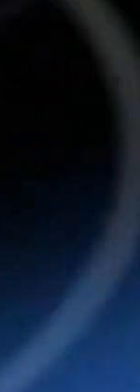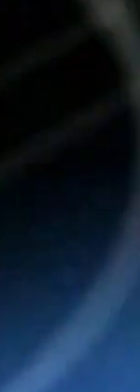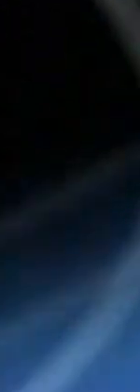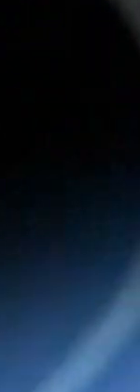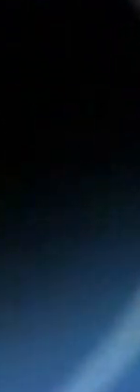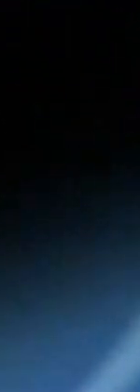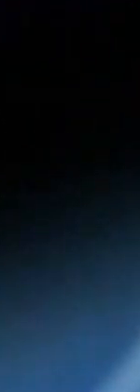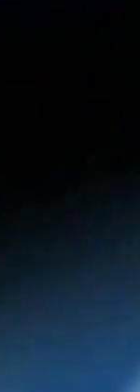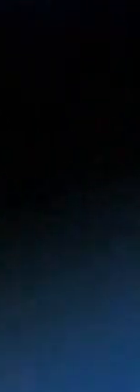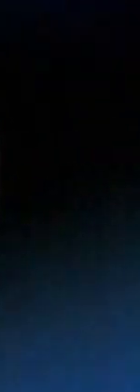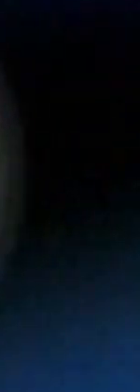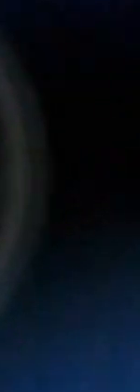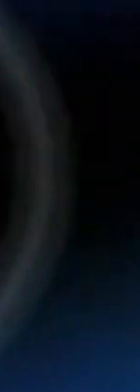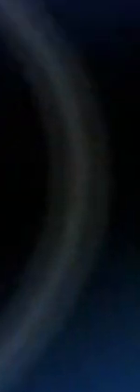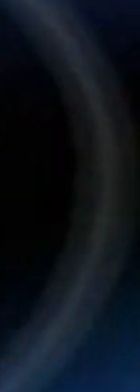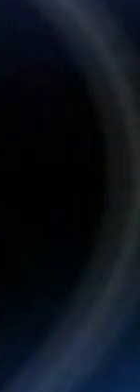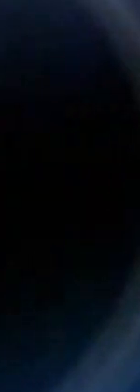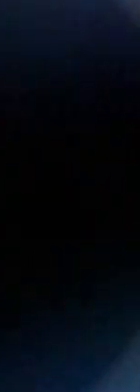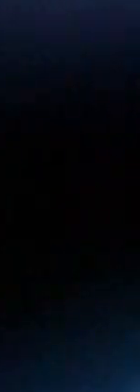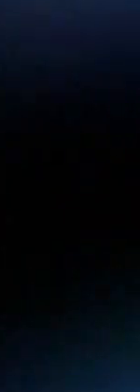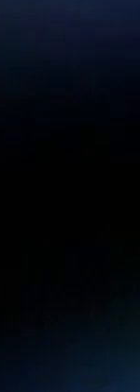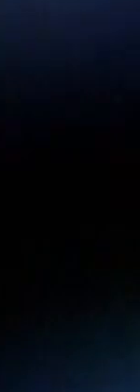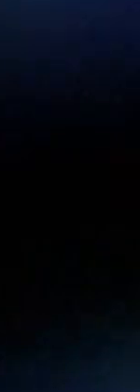আপনারা দেখছেন একুশে টেলিভিশন।